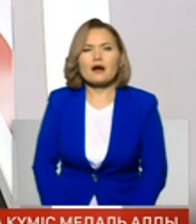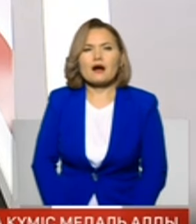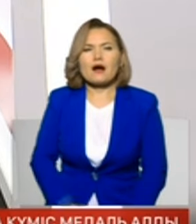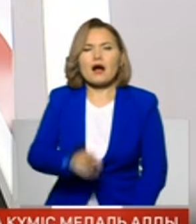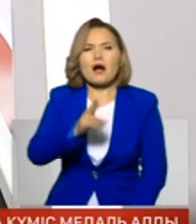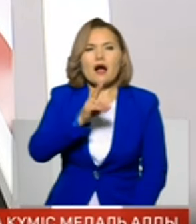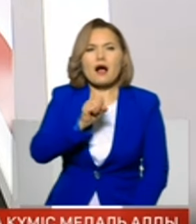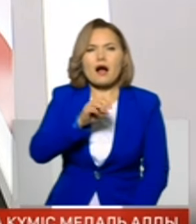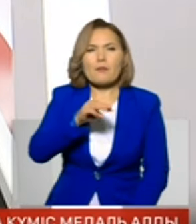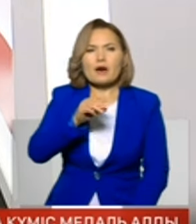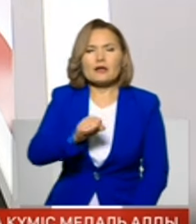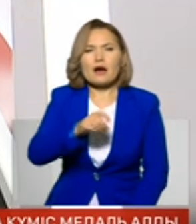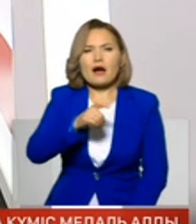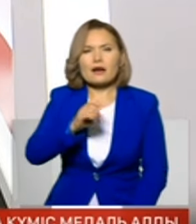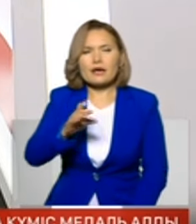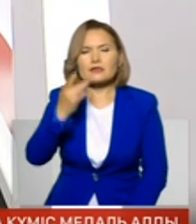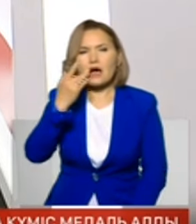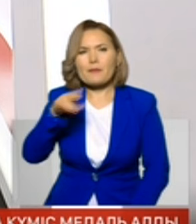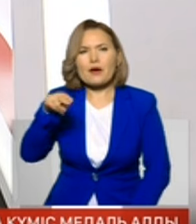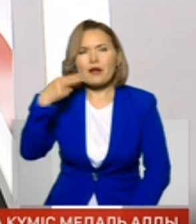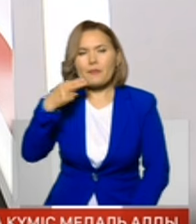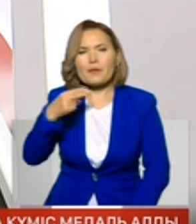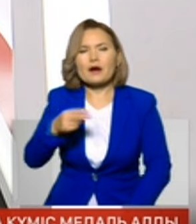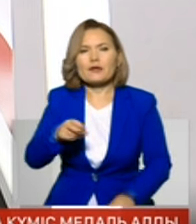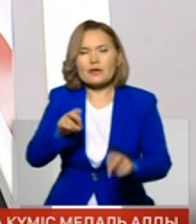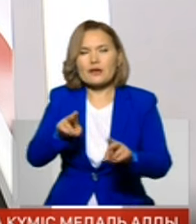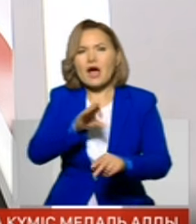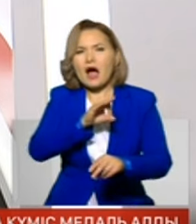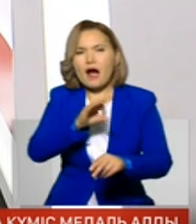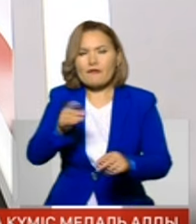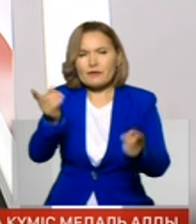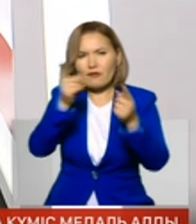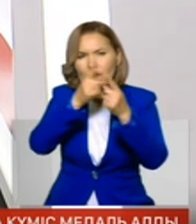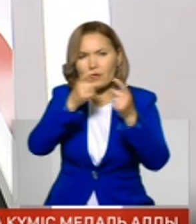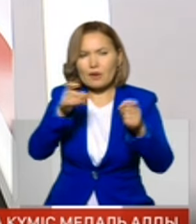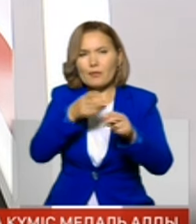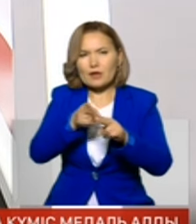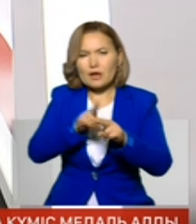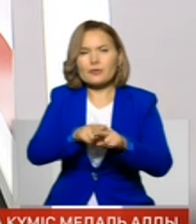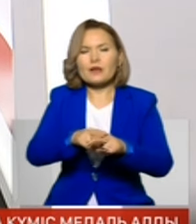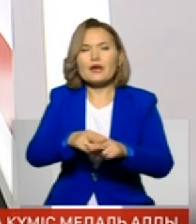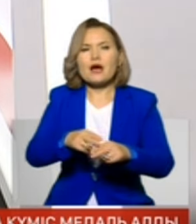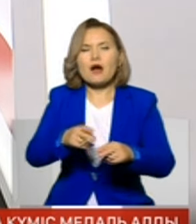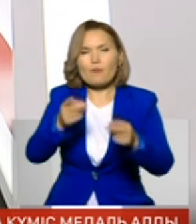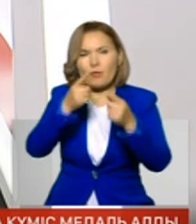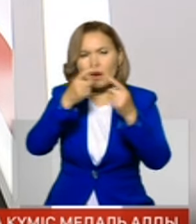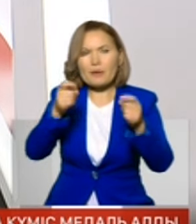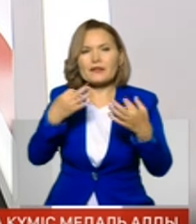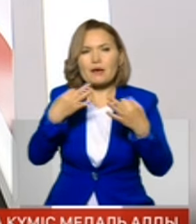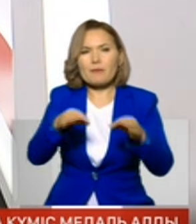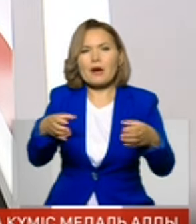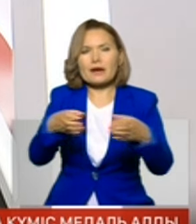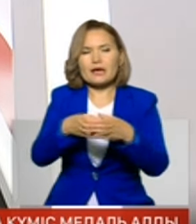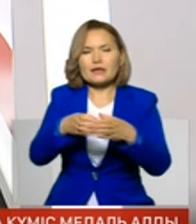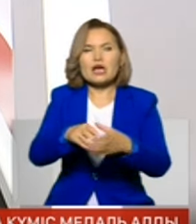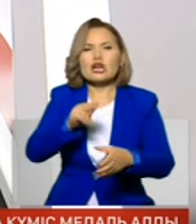Жалғастырайық. Камала Харрис ақш президенттігіне кандидаттықты ресми түрде қабылдады. Бұл туралы мәлімдемені ол демократиялық